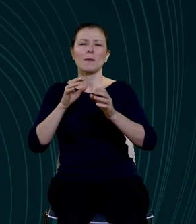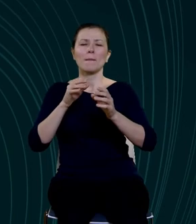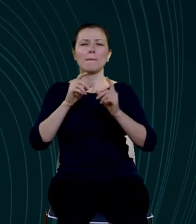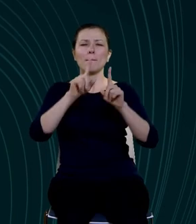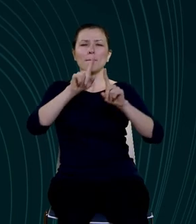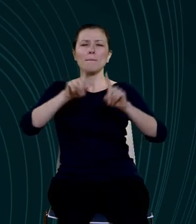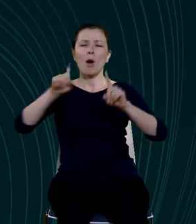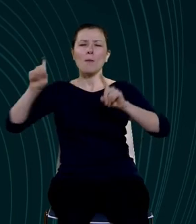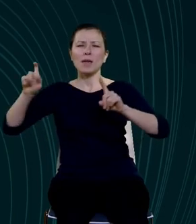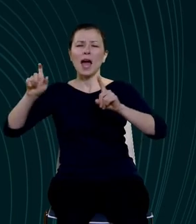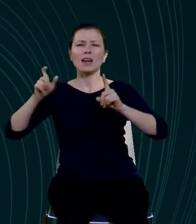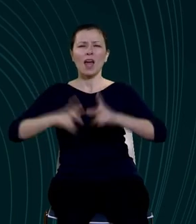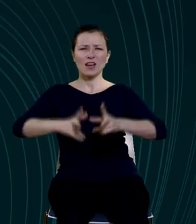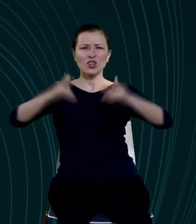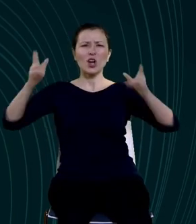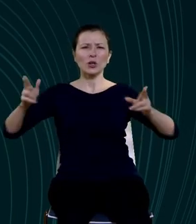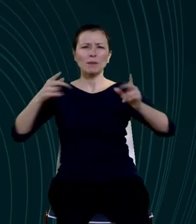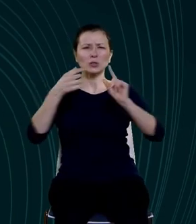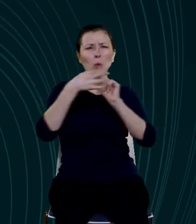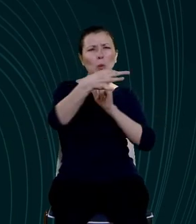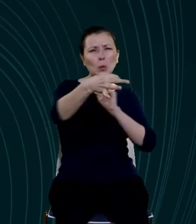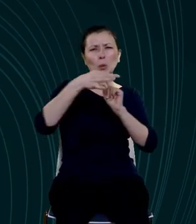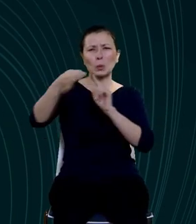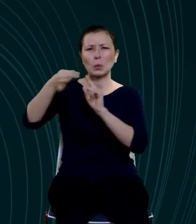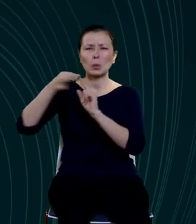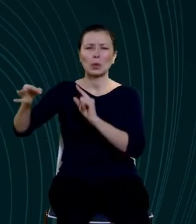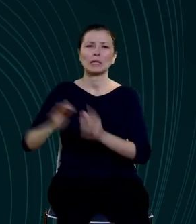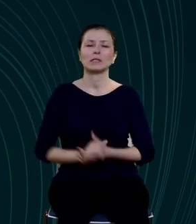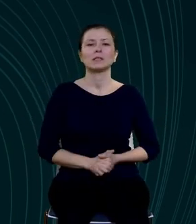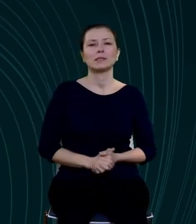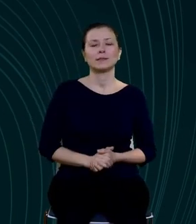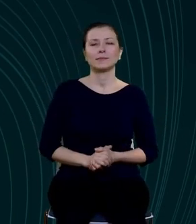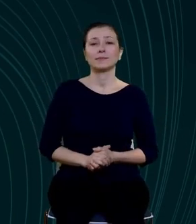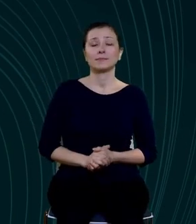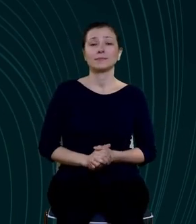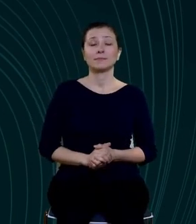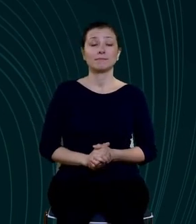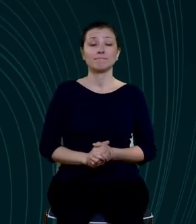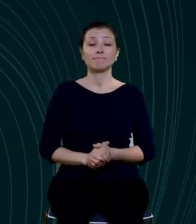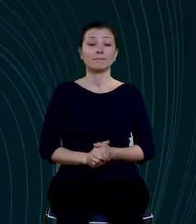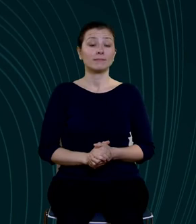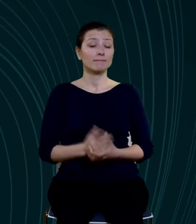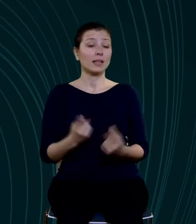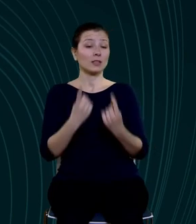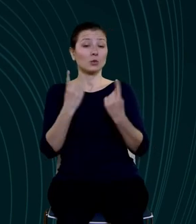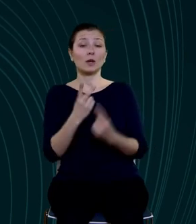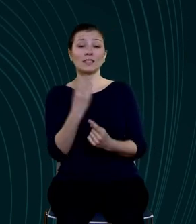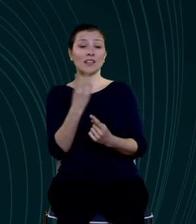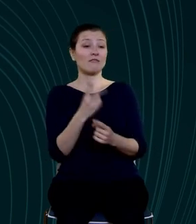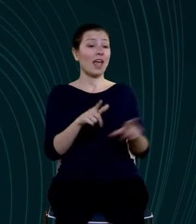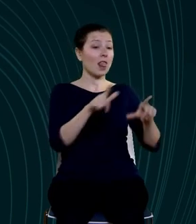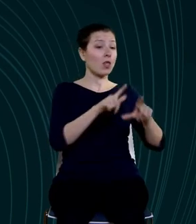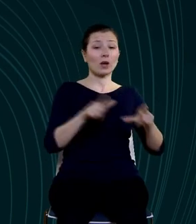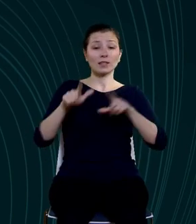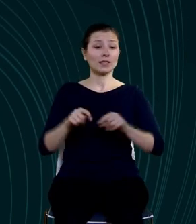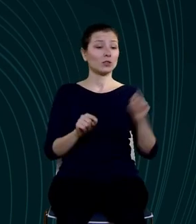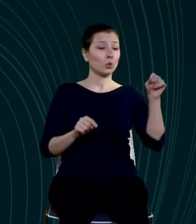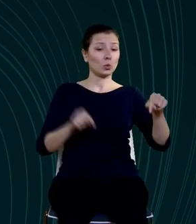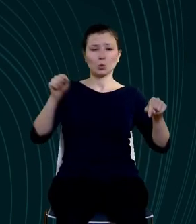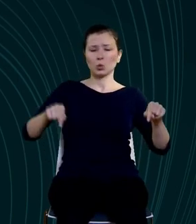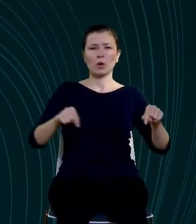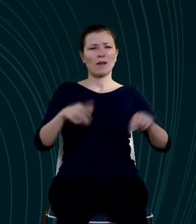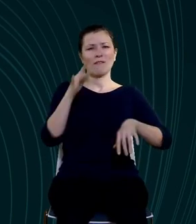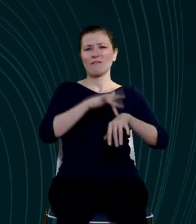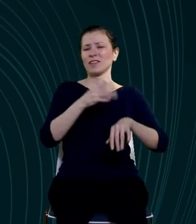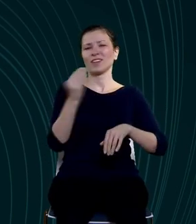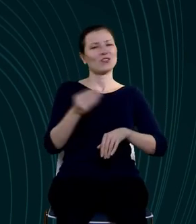wartości wskaźnikowej. W przypadku dwóch lokalizacji nie mamy jeszcze wyników,